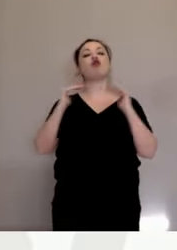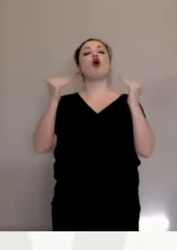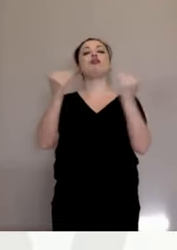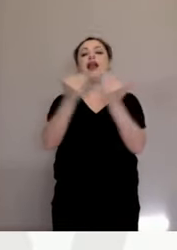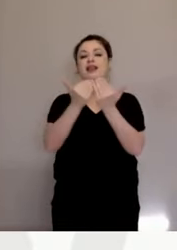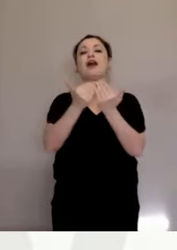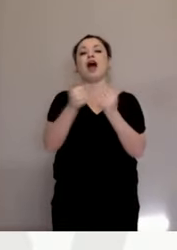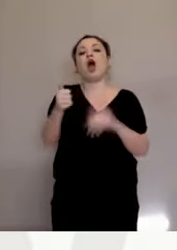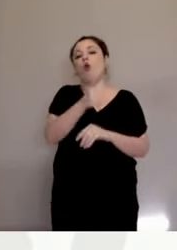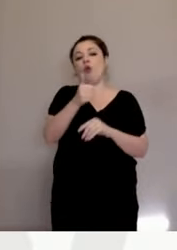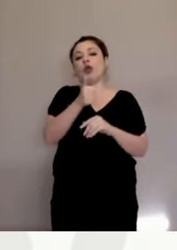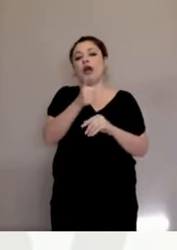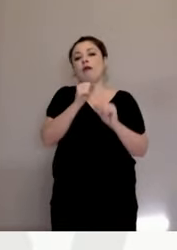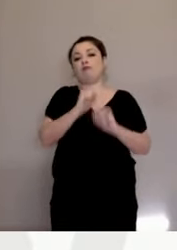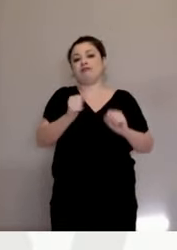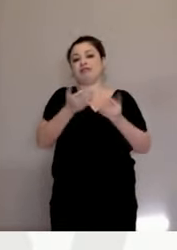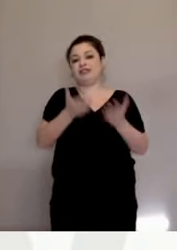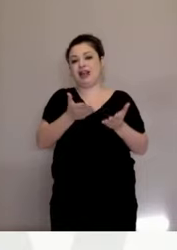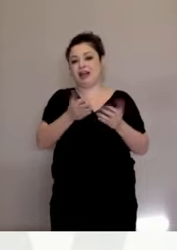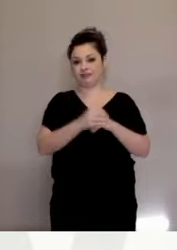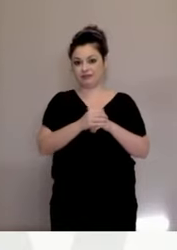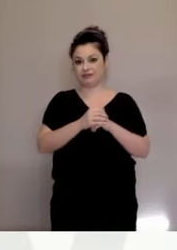totalità.